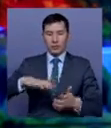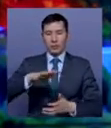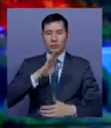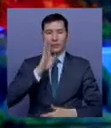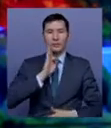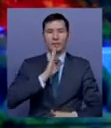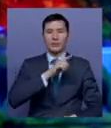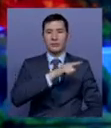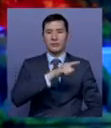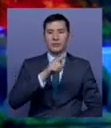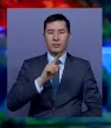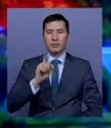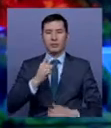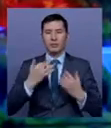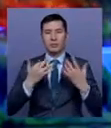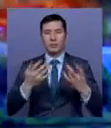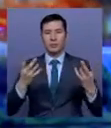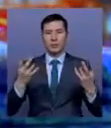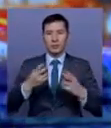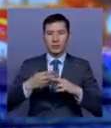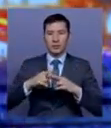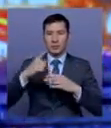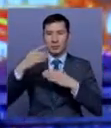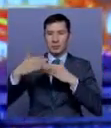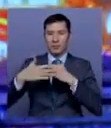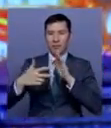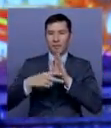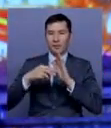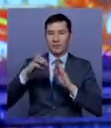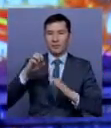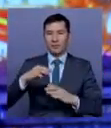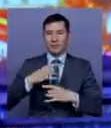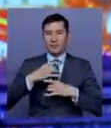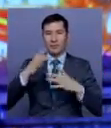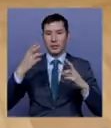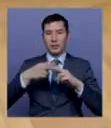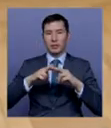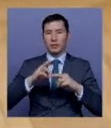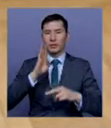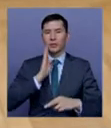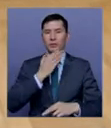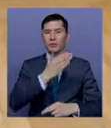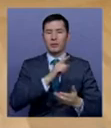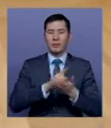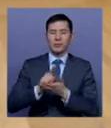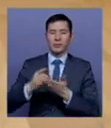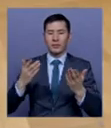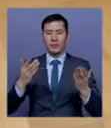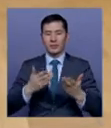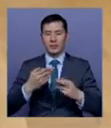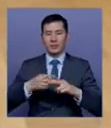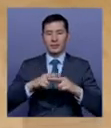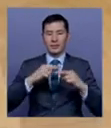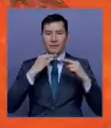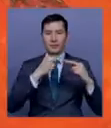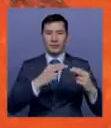бұл уәждерін халықаралық әйелдер мерекесі қарсаңында өткізген жиында айтып, қоғамдағы әйелдің рөлі мен міндетіндегі түйткілді тұстарын айтарлықтай